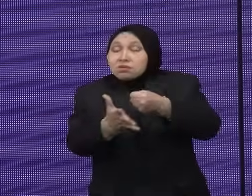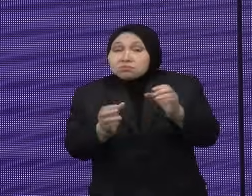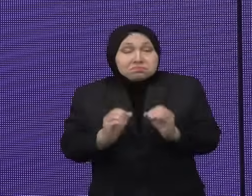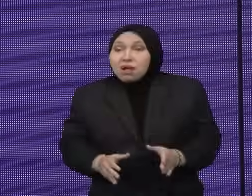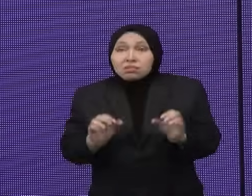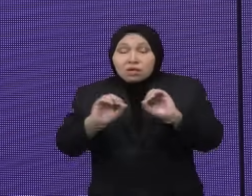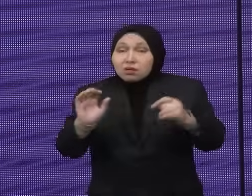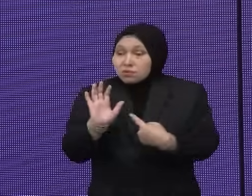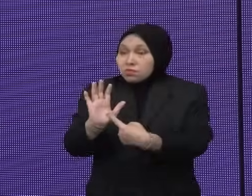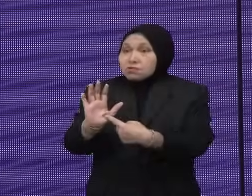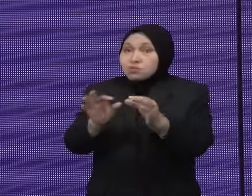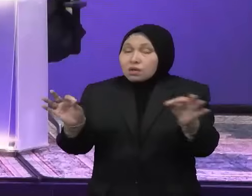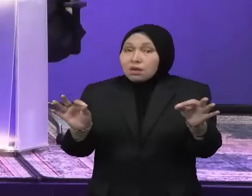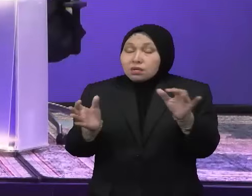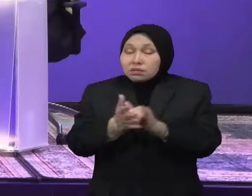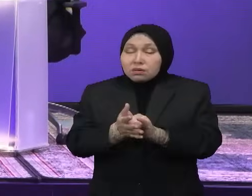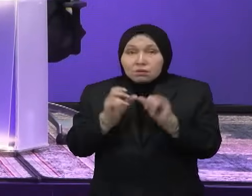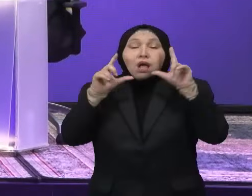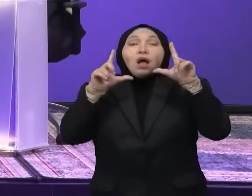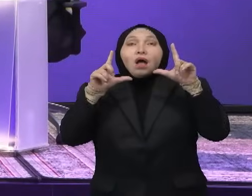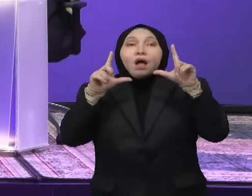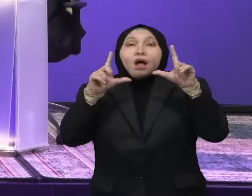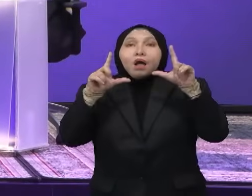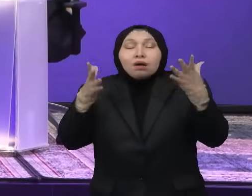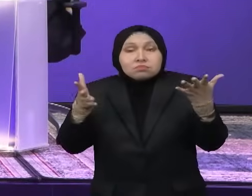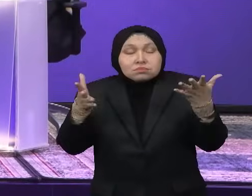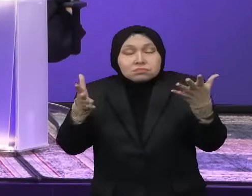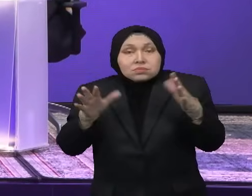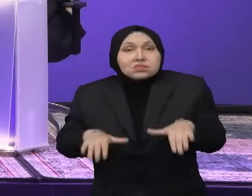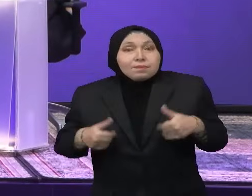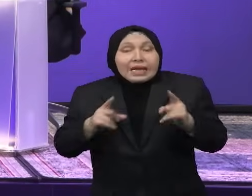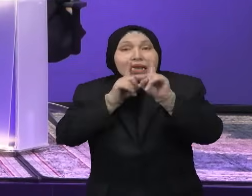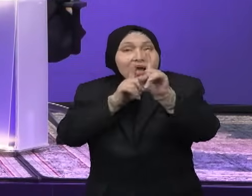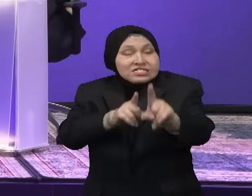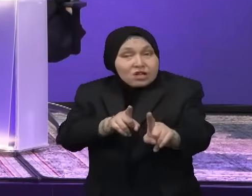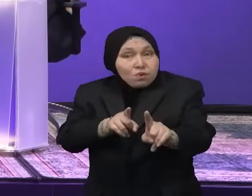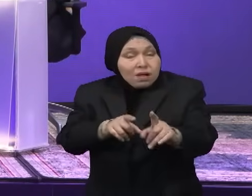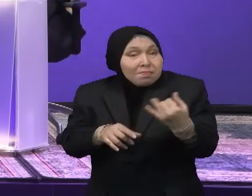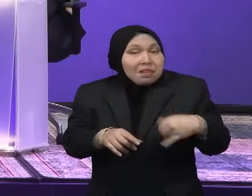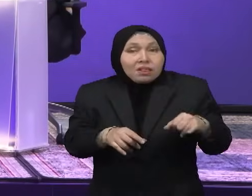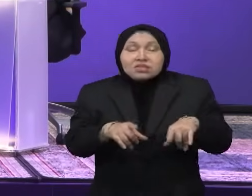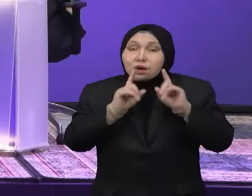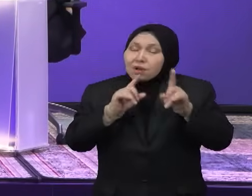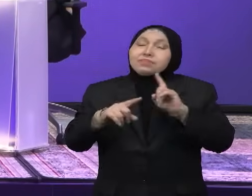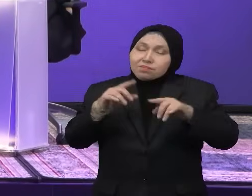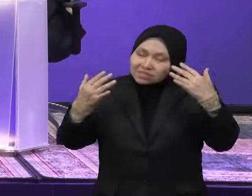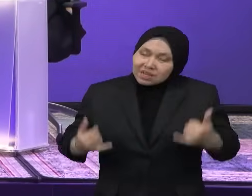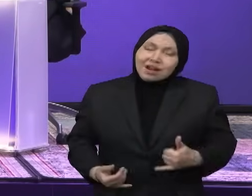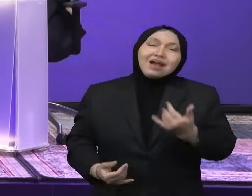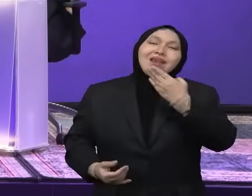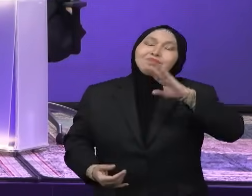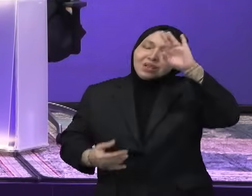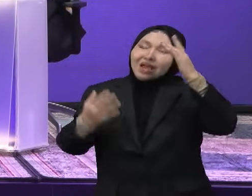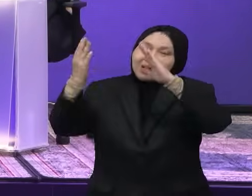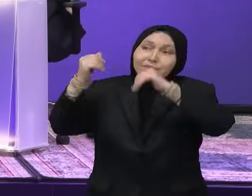bila ditunjuk ayat tu memang mengejutkan kan. Dan macam mana nak jawab, tak dapat jawab. Tetapi sekarang ni alhamdulillah, harapnya